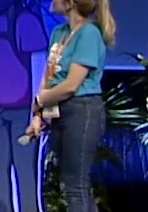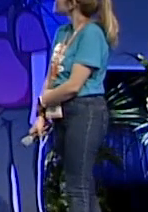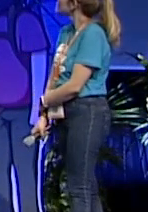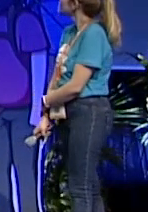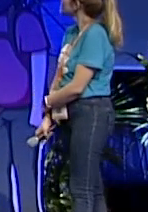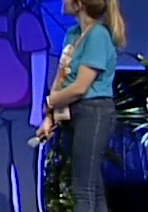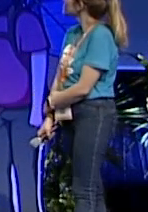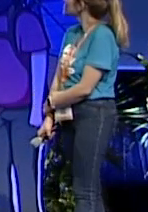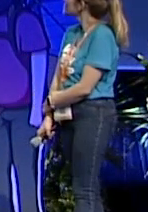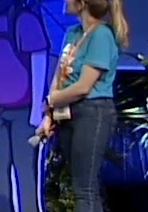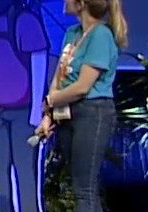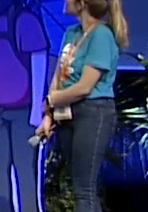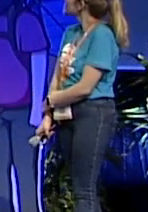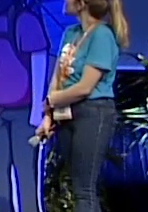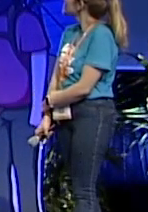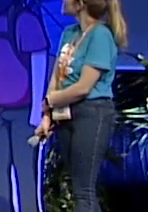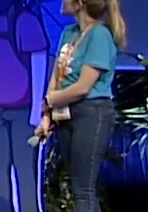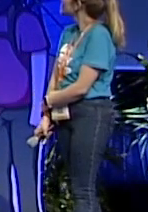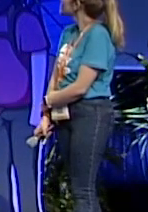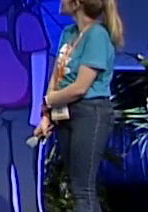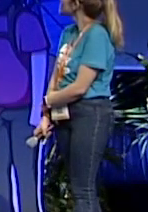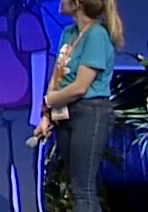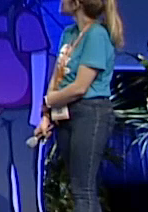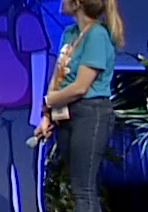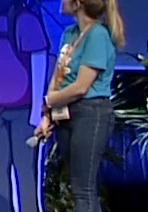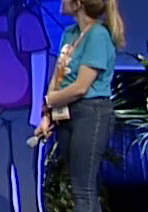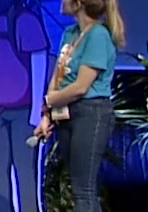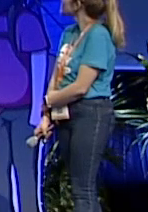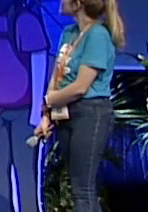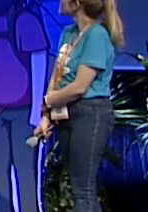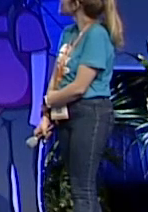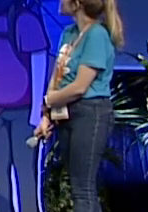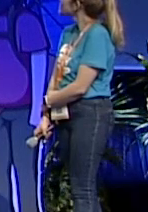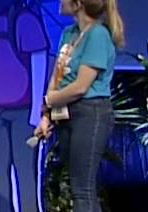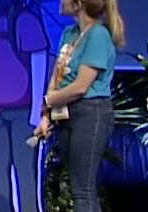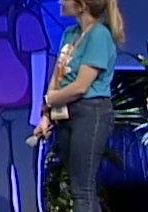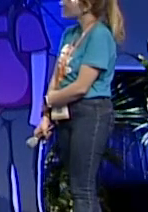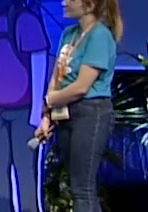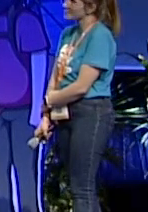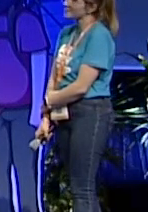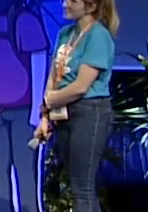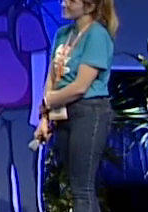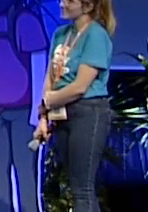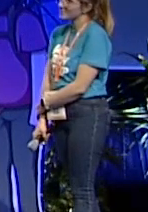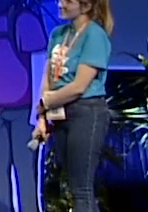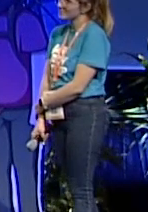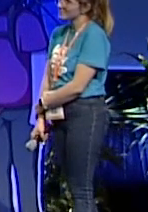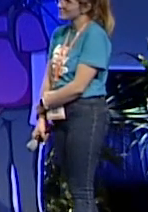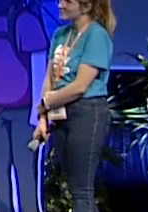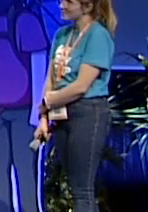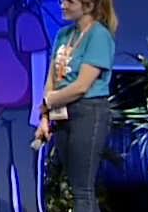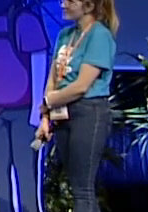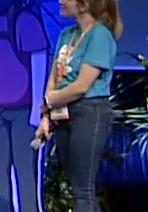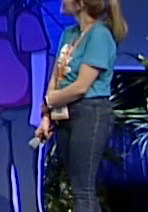est du 416 par du 416, l'architecture de notre modèle, les poids, puisque comme on l'a dit précédemment, on fait du transfer learning,